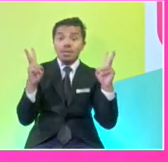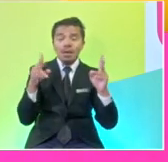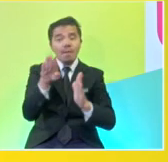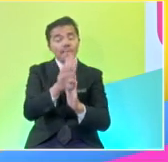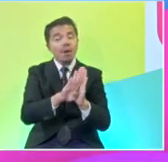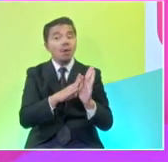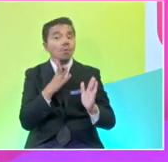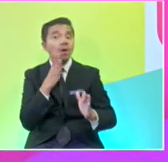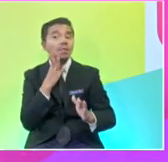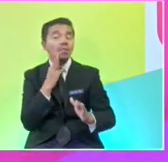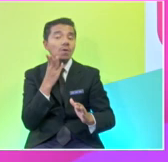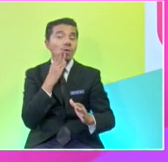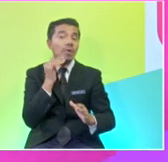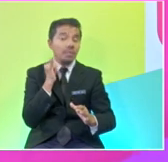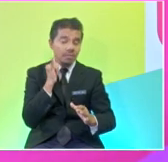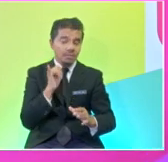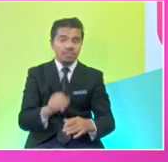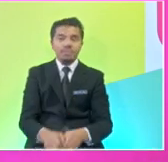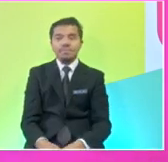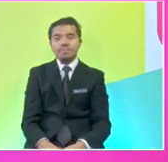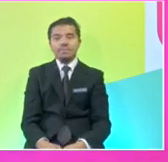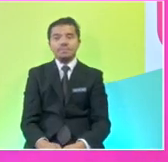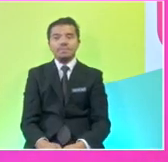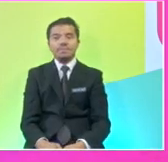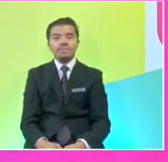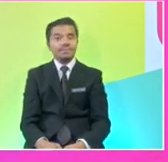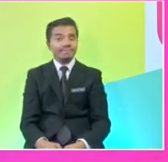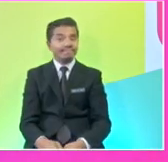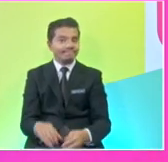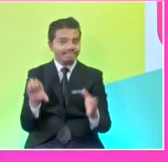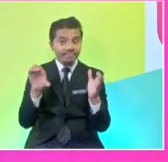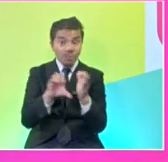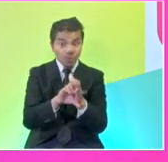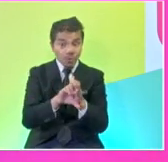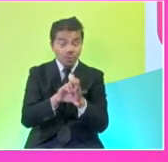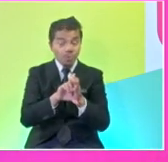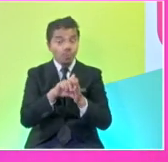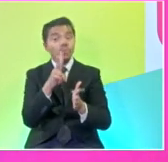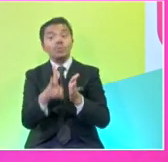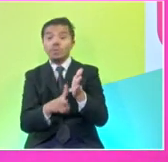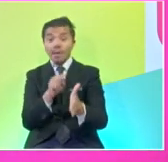oke dan kemudian Mari kita lihat pula contoh video yang keempat oke